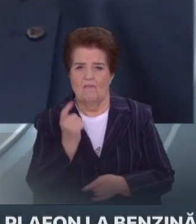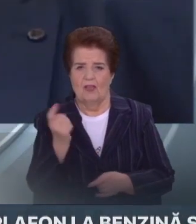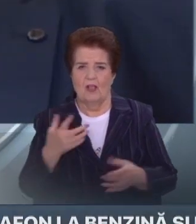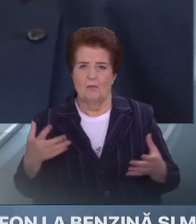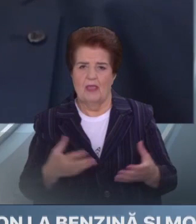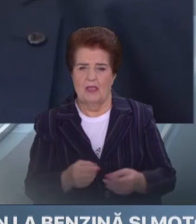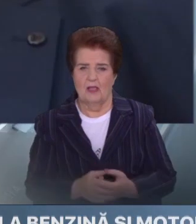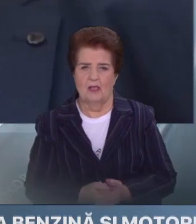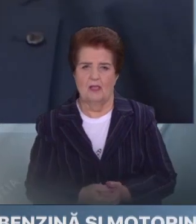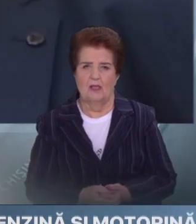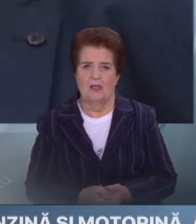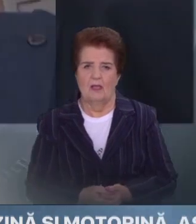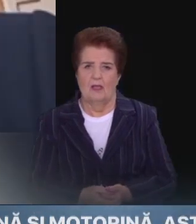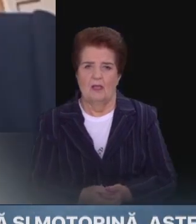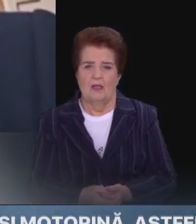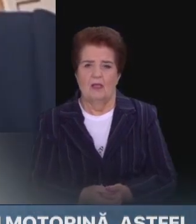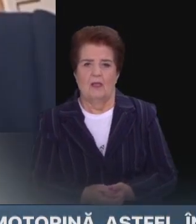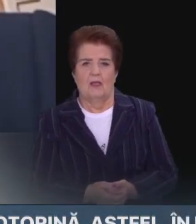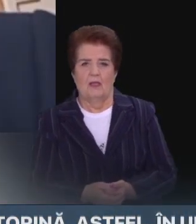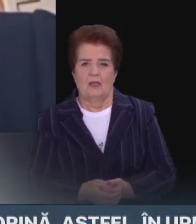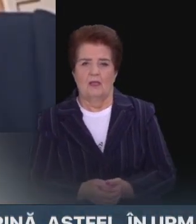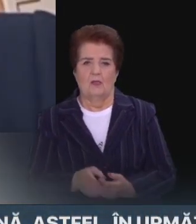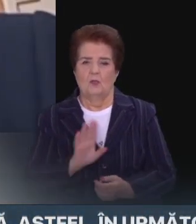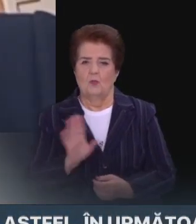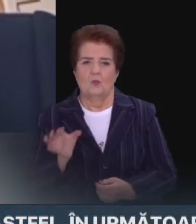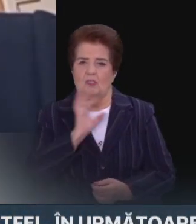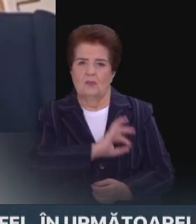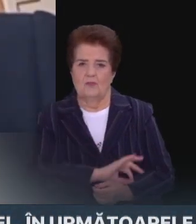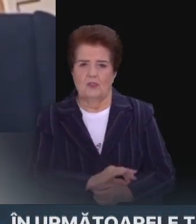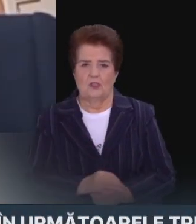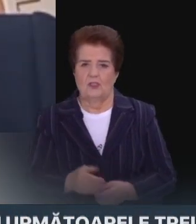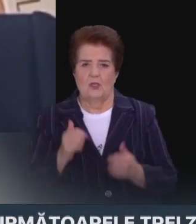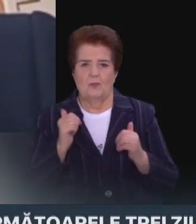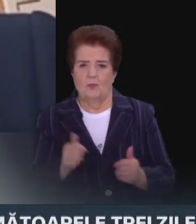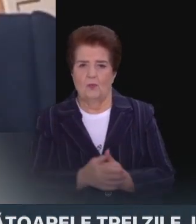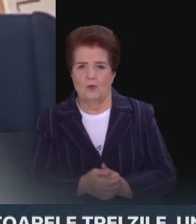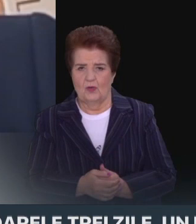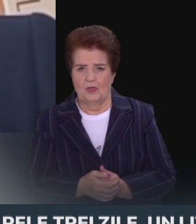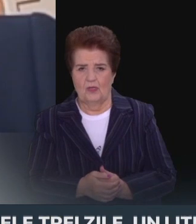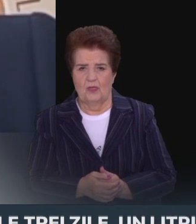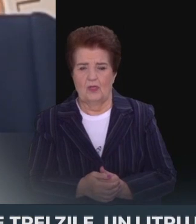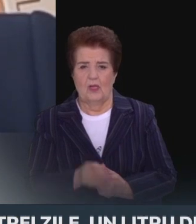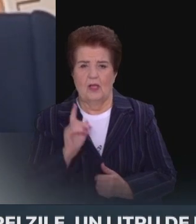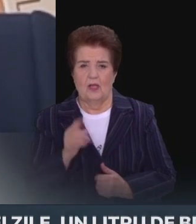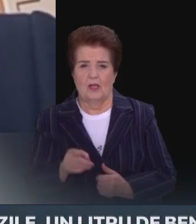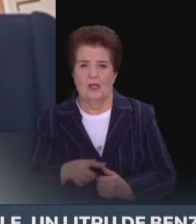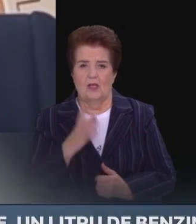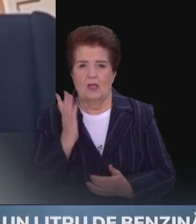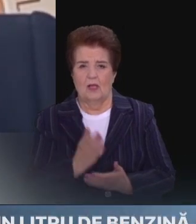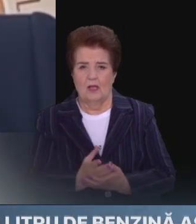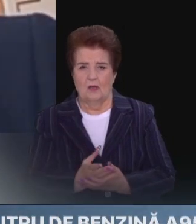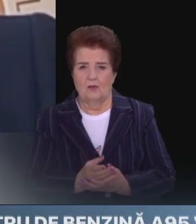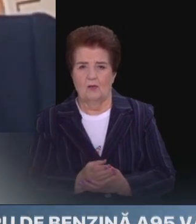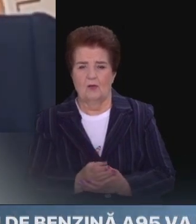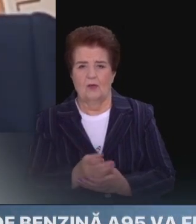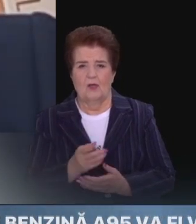Este o veste bună, dar nu suficient de bună pentru fermieri, fiindcă ce înseamnă TVA-ul care l-au producătorii fermieri în